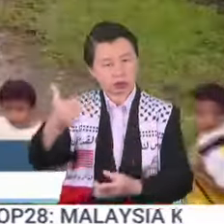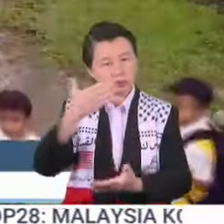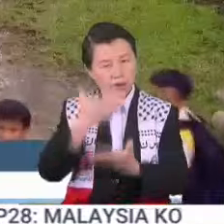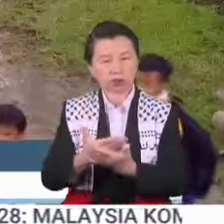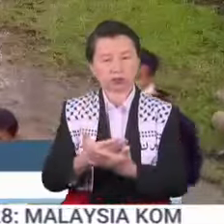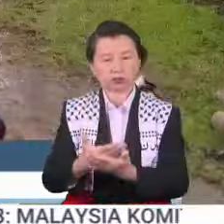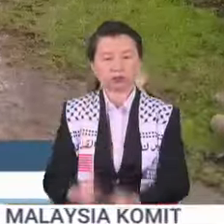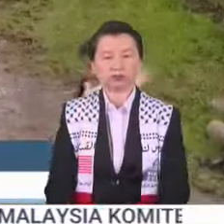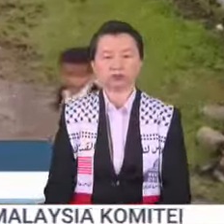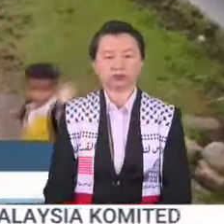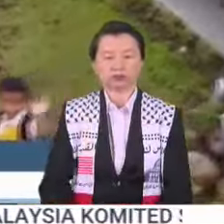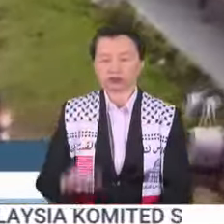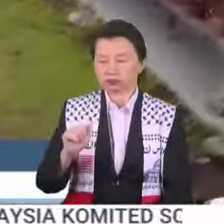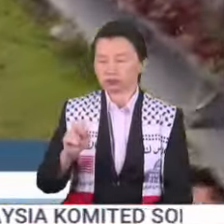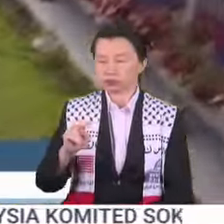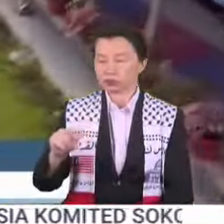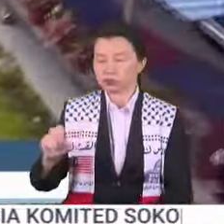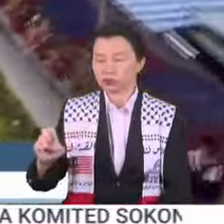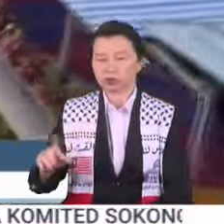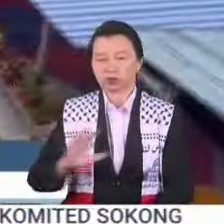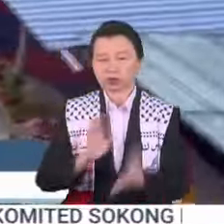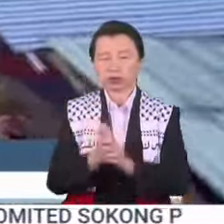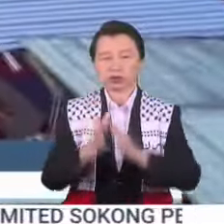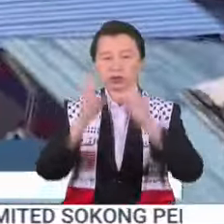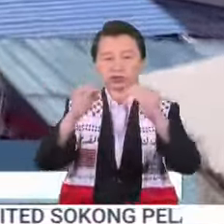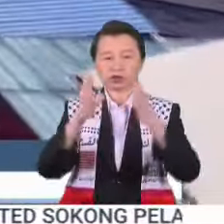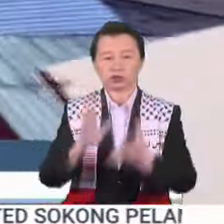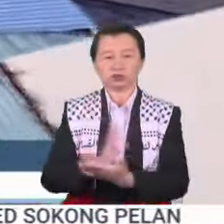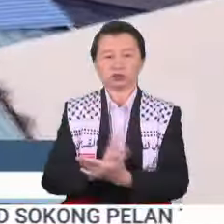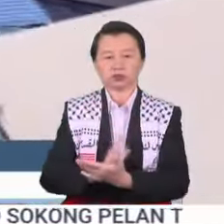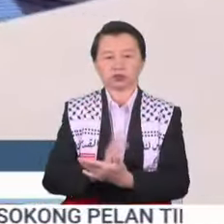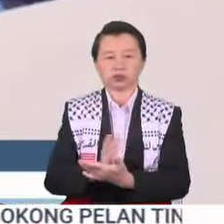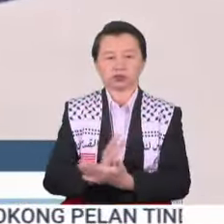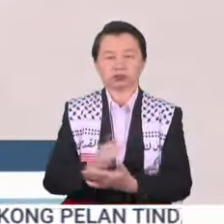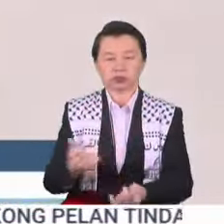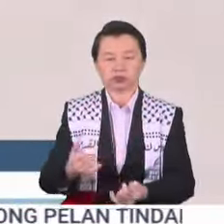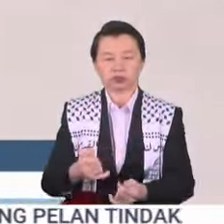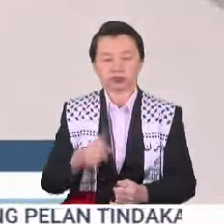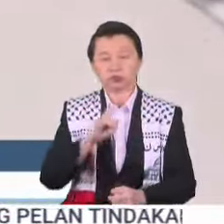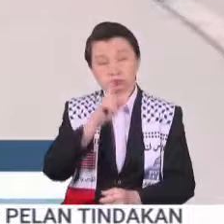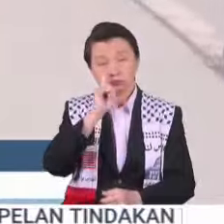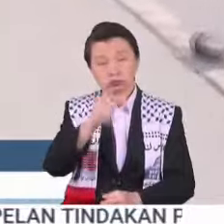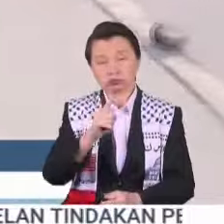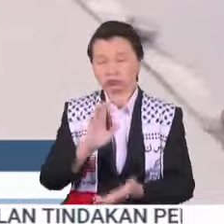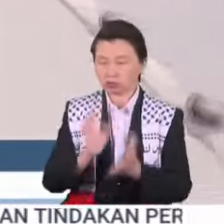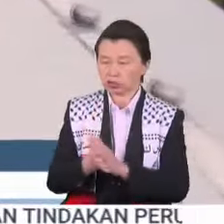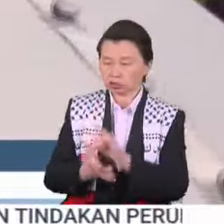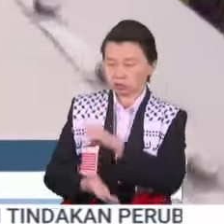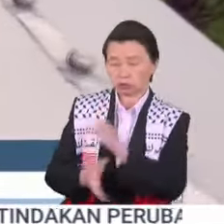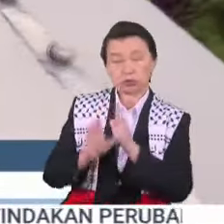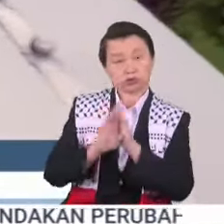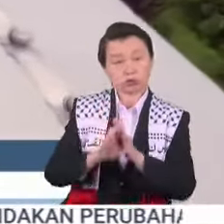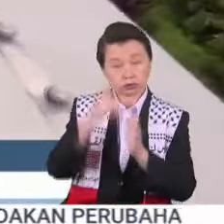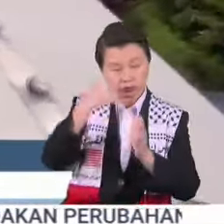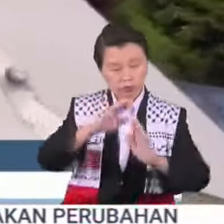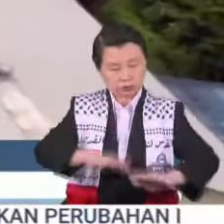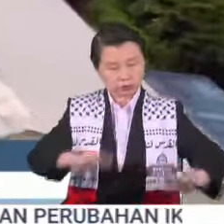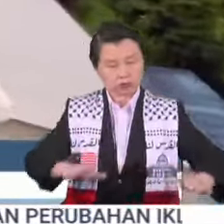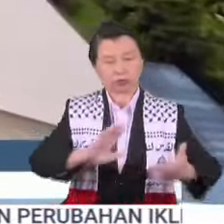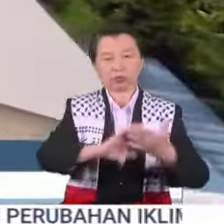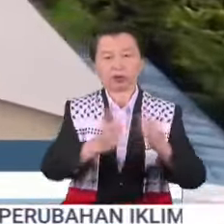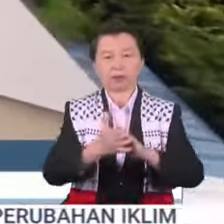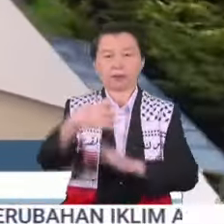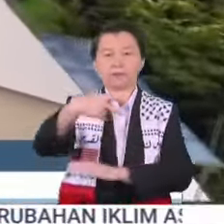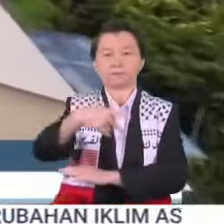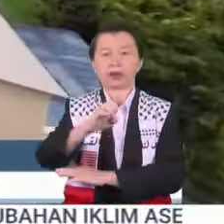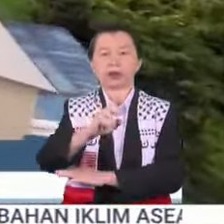juga. Angeli yang kini menjadi guru sementara di SK Tegulang sewajarnya menjadi contoh kepada murid-murid komuniti